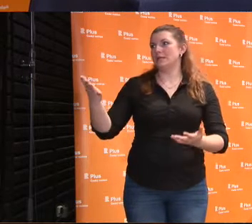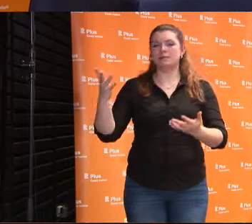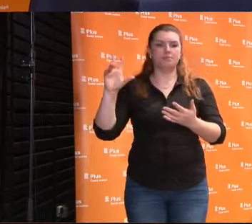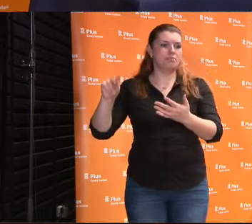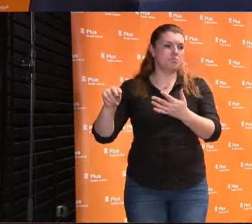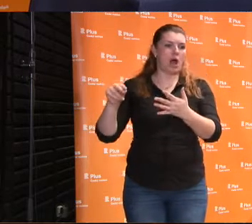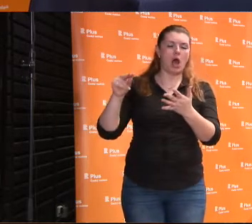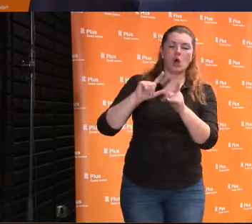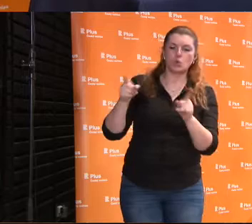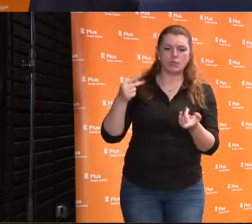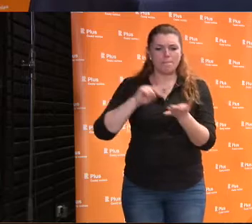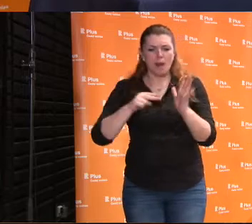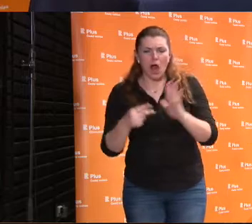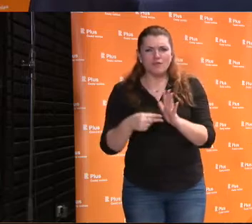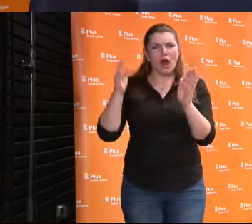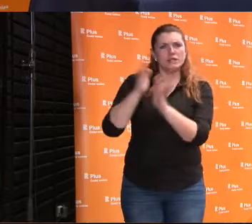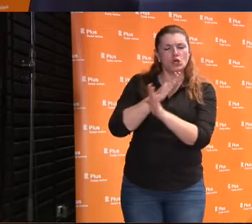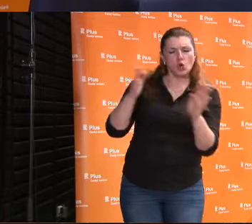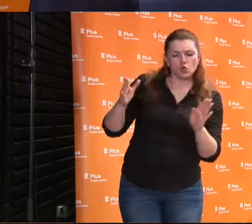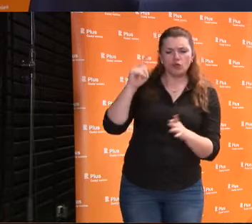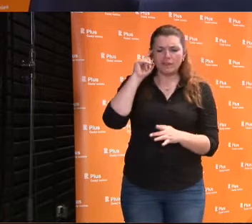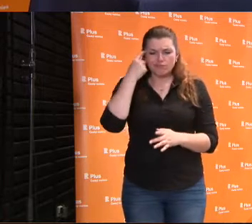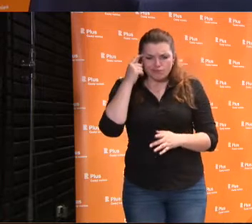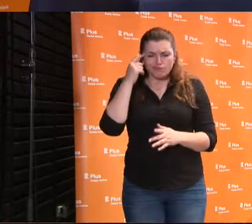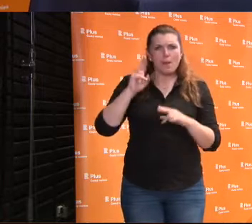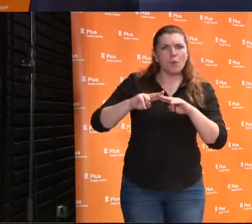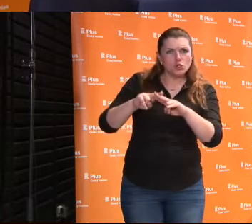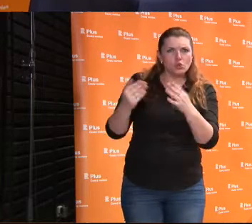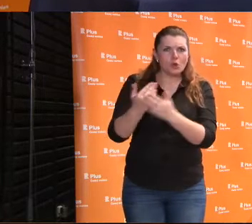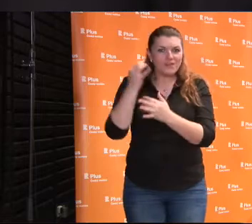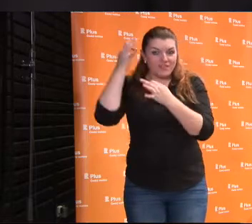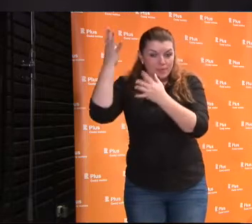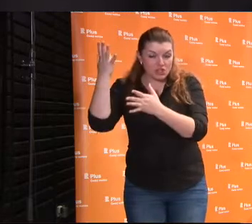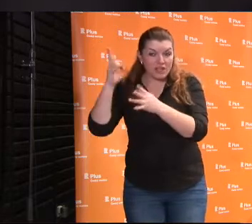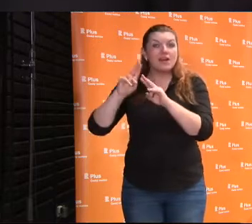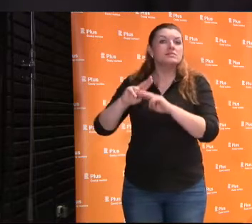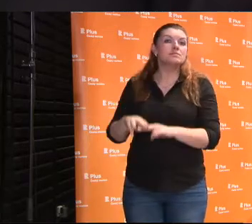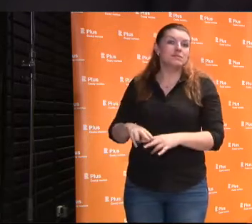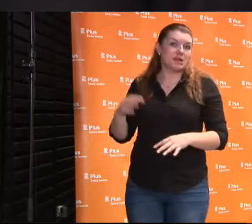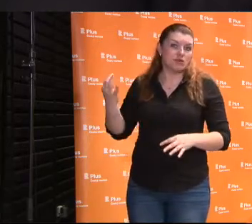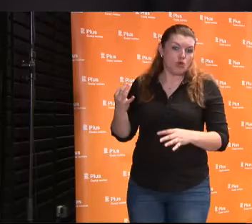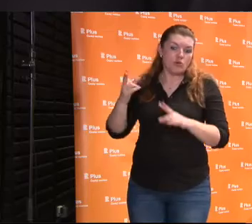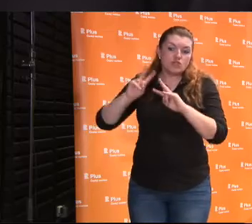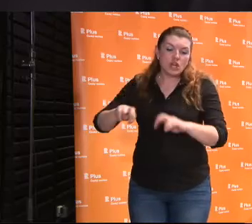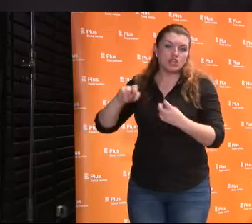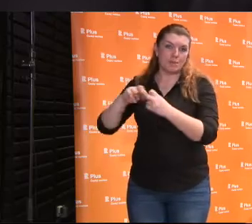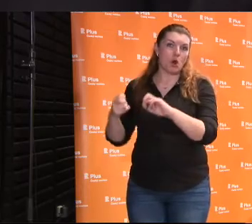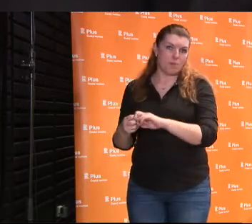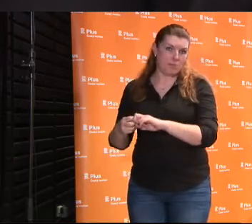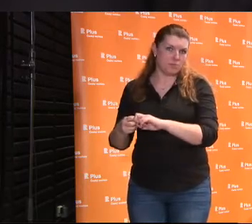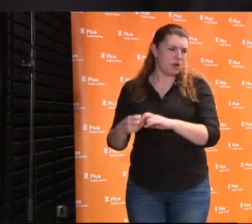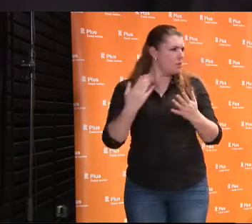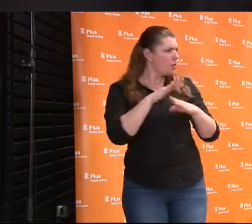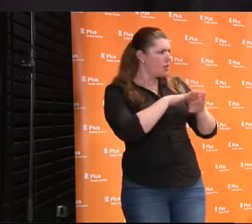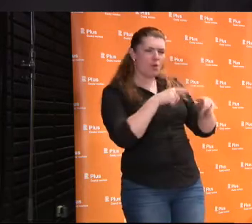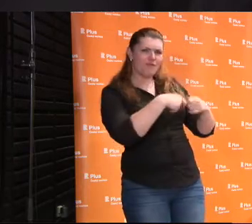nějaká strategická rozhodnutí, nějaké inovativní postupy a ostatní je řešení problémů. Čili takže, pardon, i v té